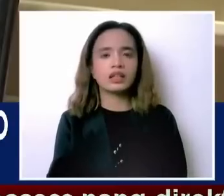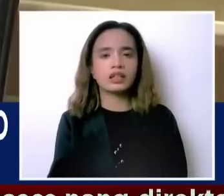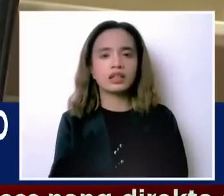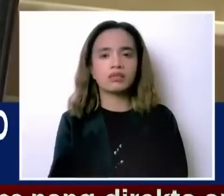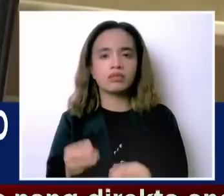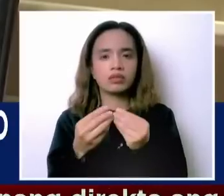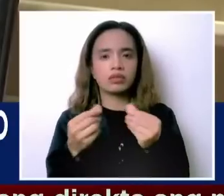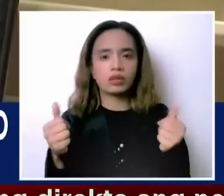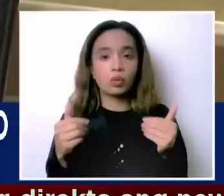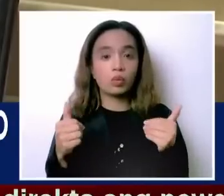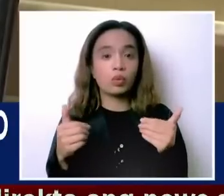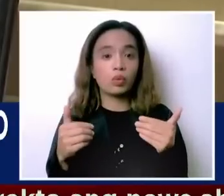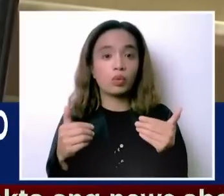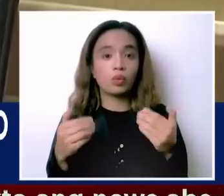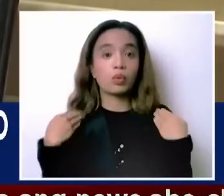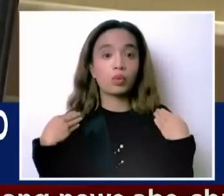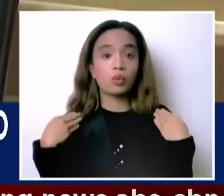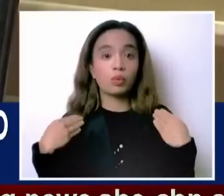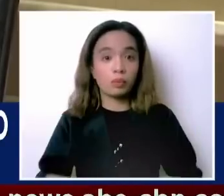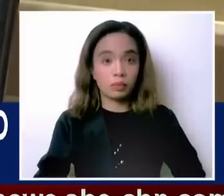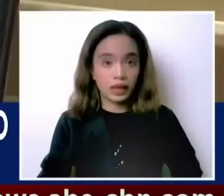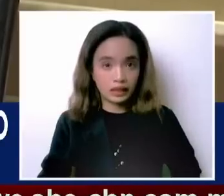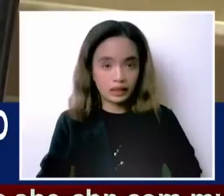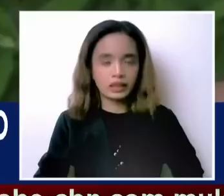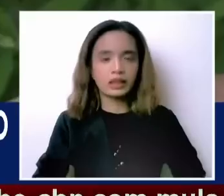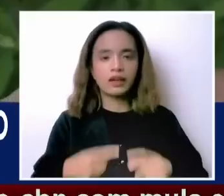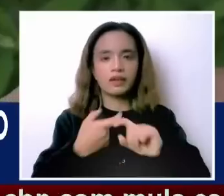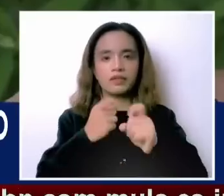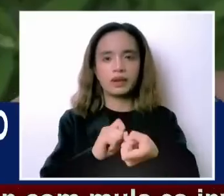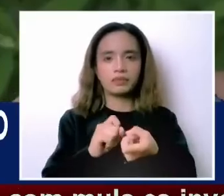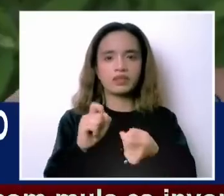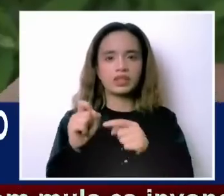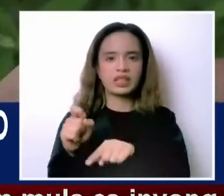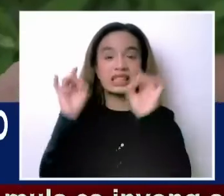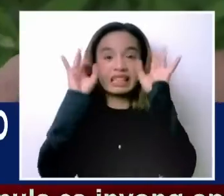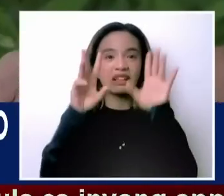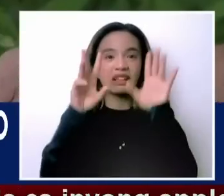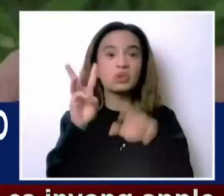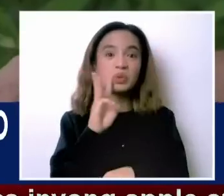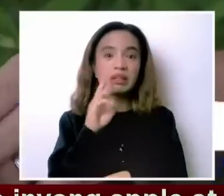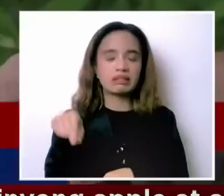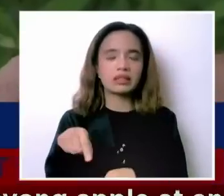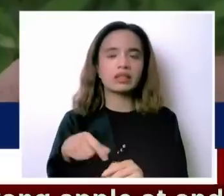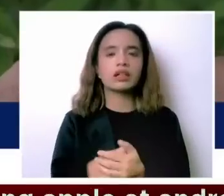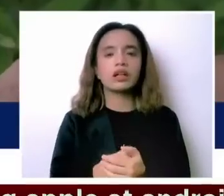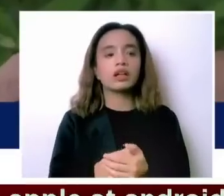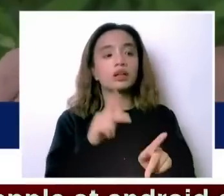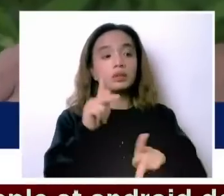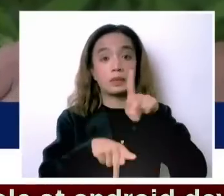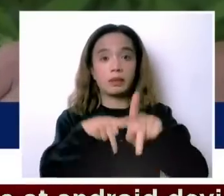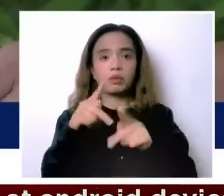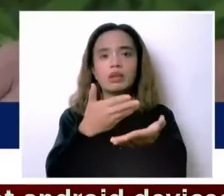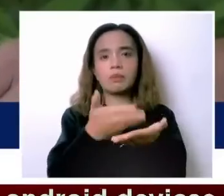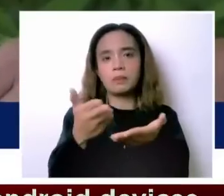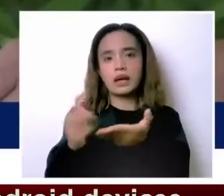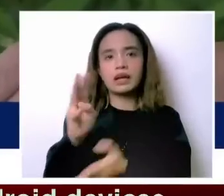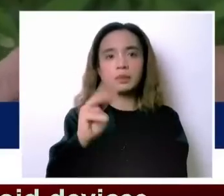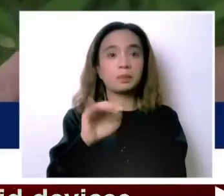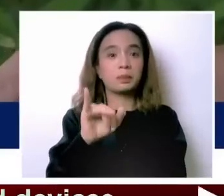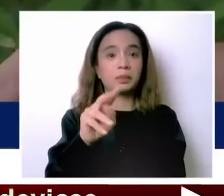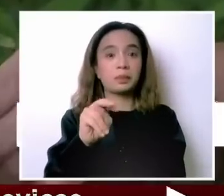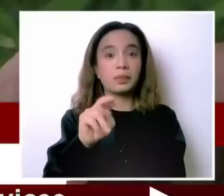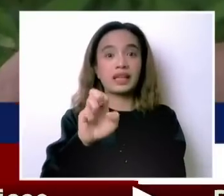ang tubig na galing sa water source namin. Ang mga tao ay nabili na ng mineral water para sa kanilang